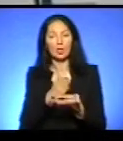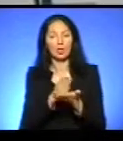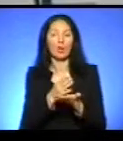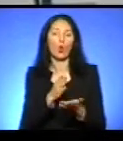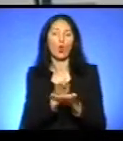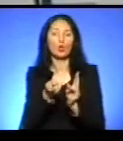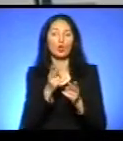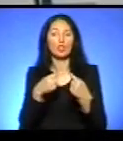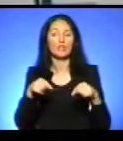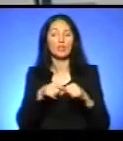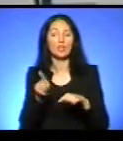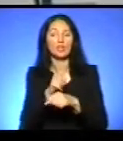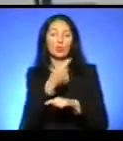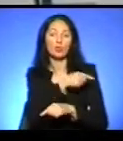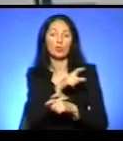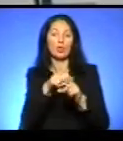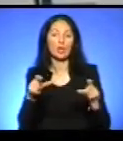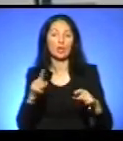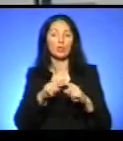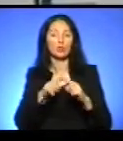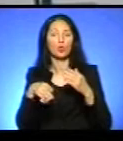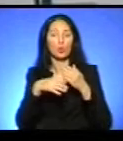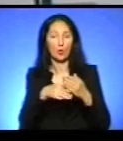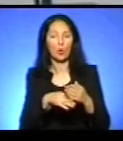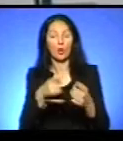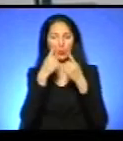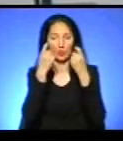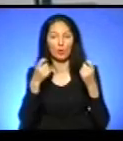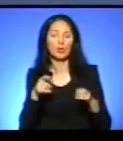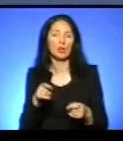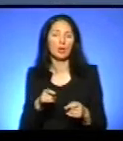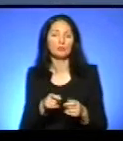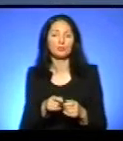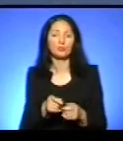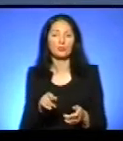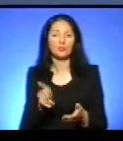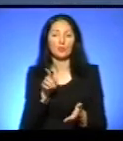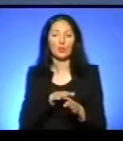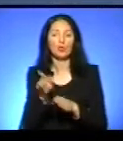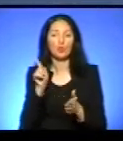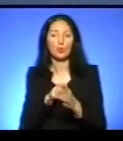допомоги. Повідомила виконувач обов'язків головного лікаря Світлана Вус.